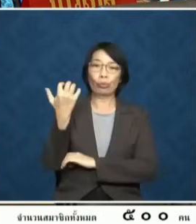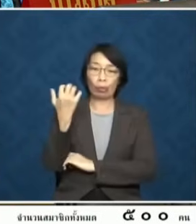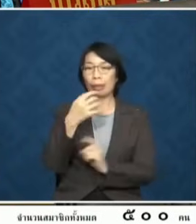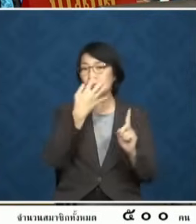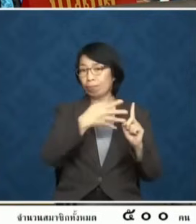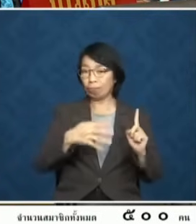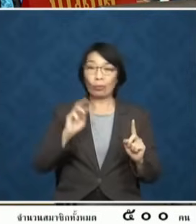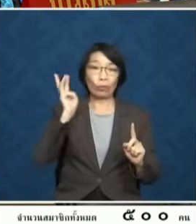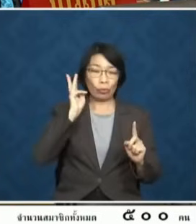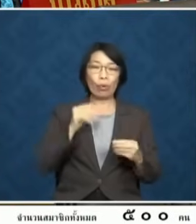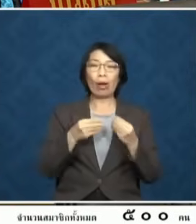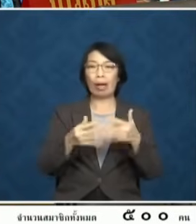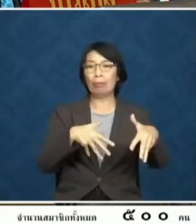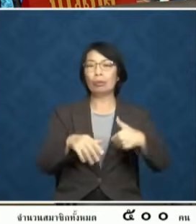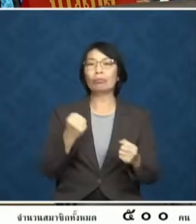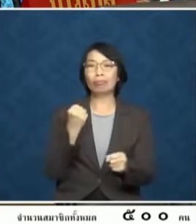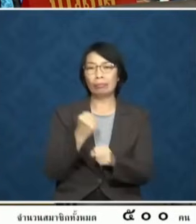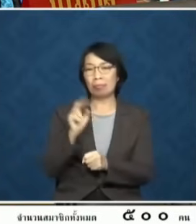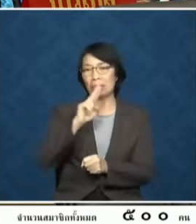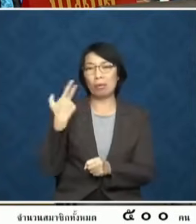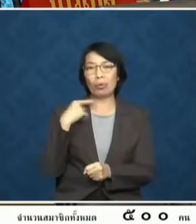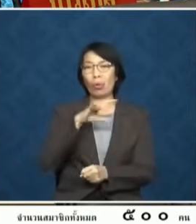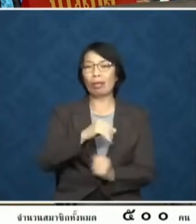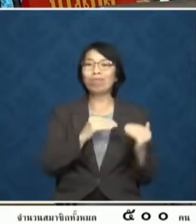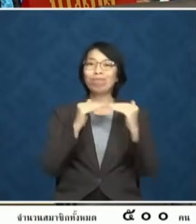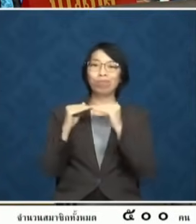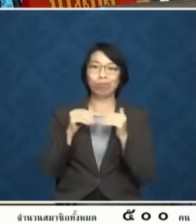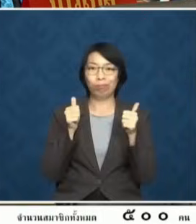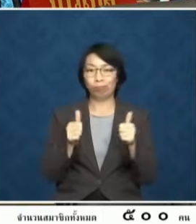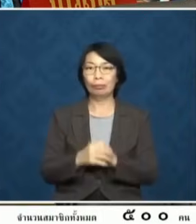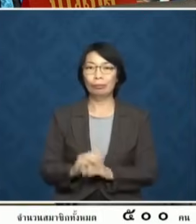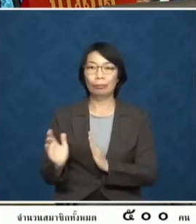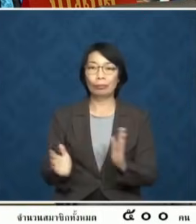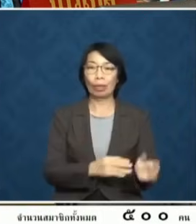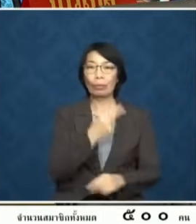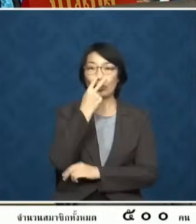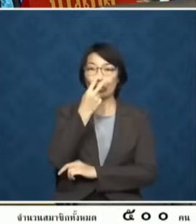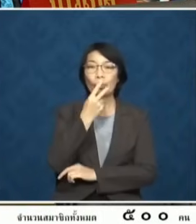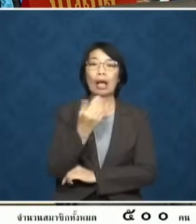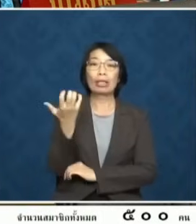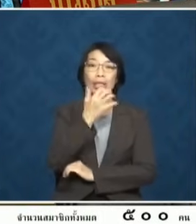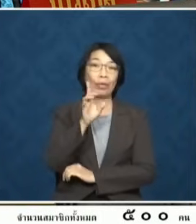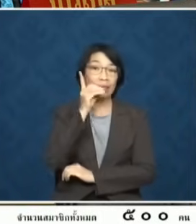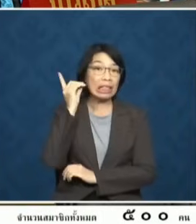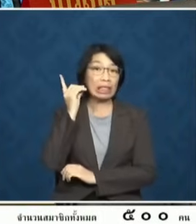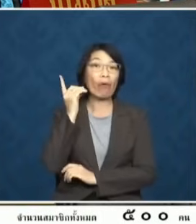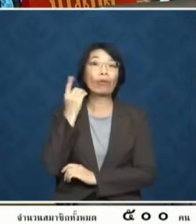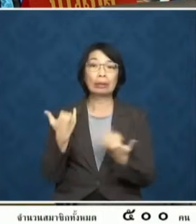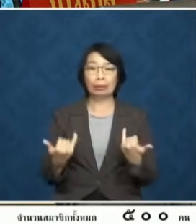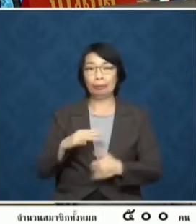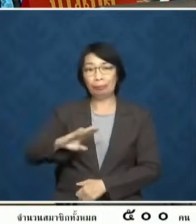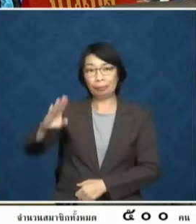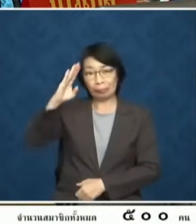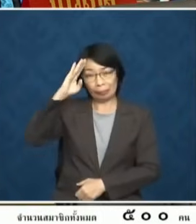ใช้ประโยชน์กันอย่างเป็นธรรมค่ะท่านประธานคะไปดูกันที่ทีวีดิจิตอลค่ะกองทัพยังคงเป็นผู้ให้